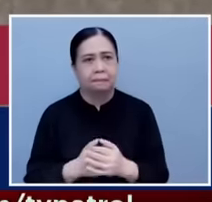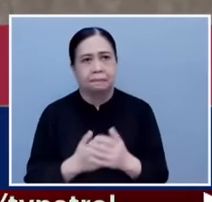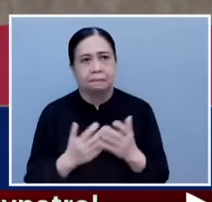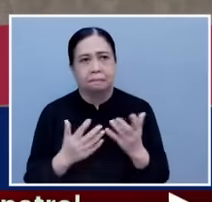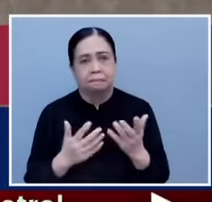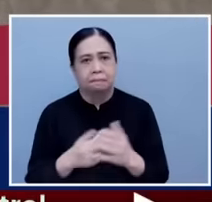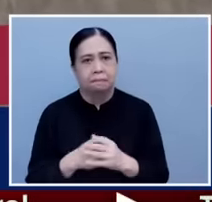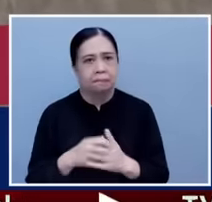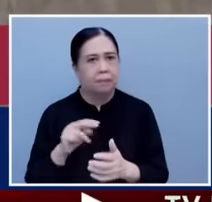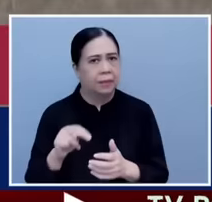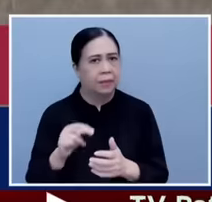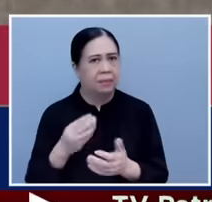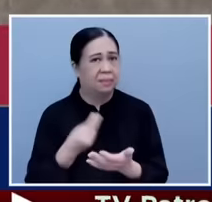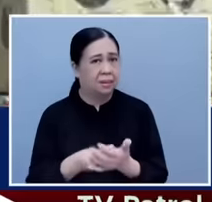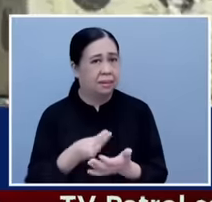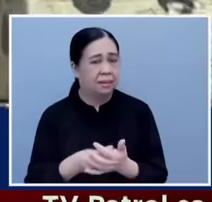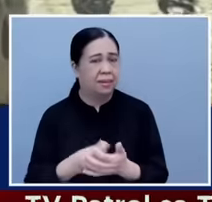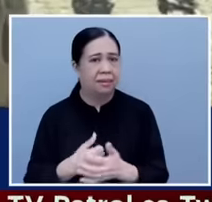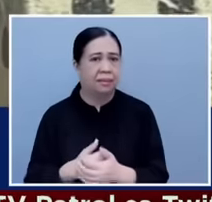kailangan ng pera.